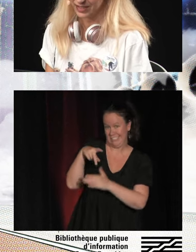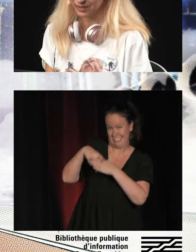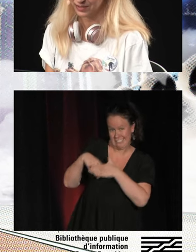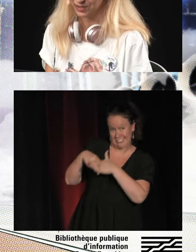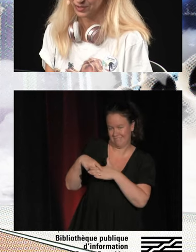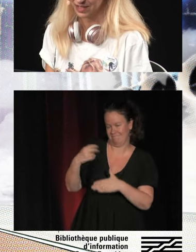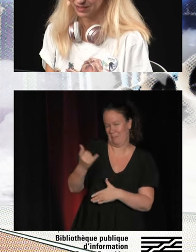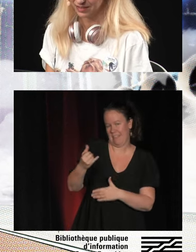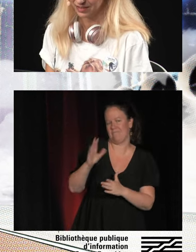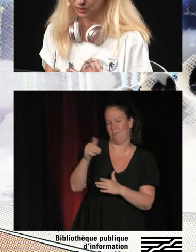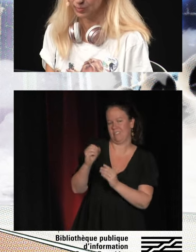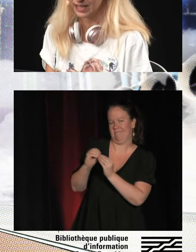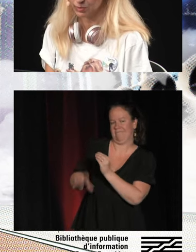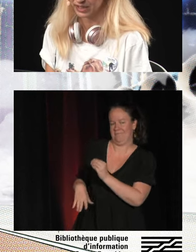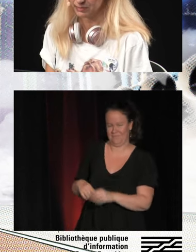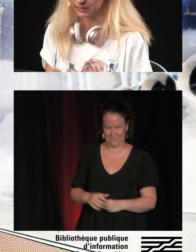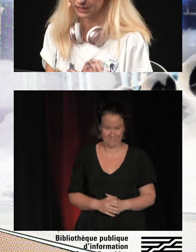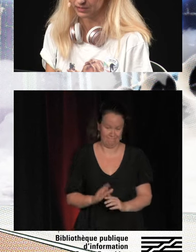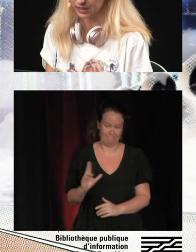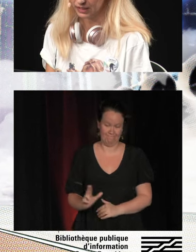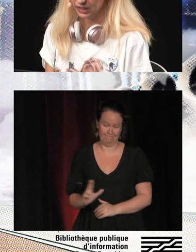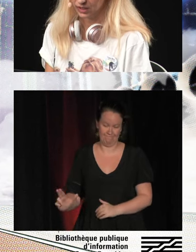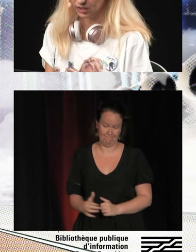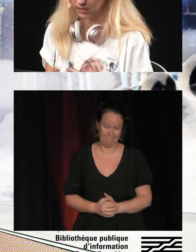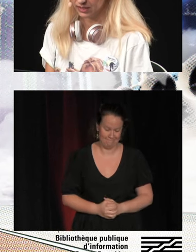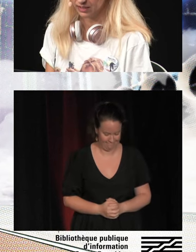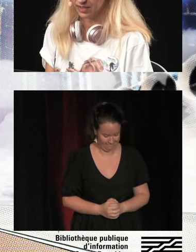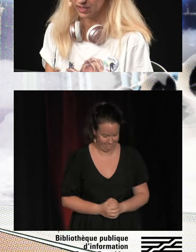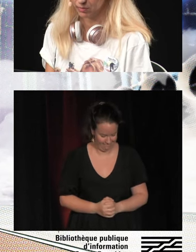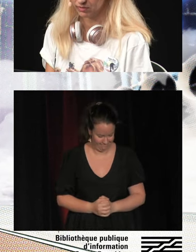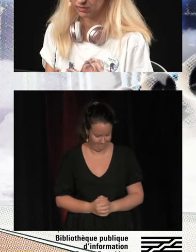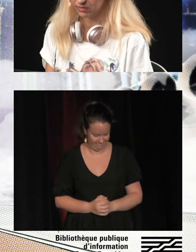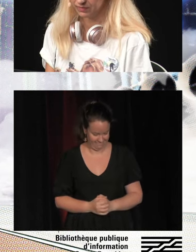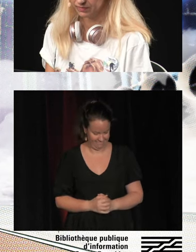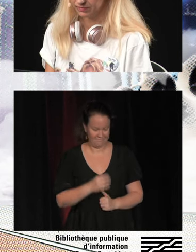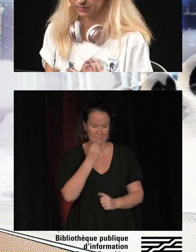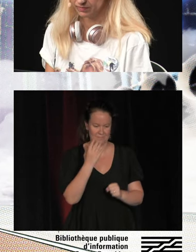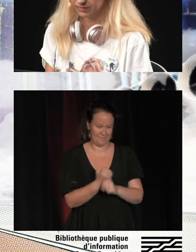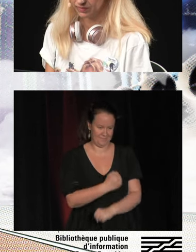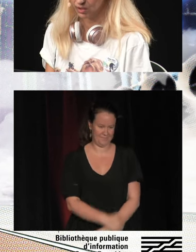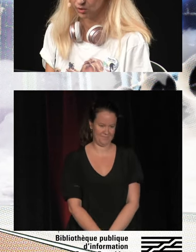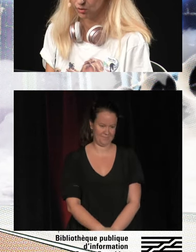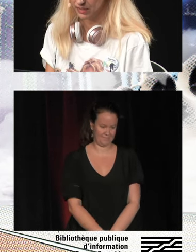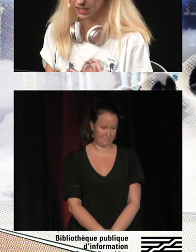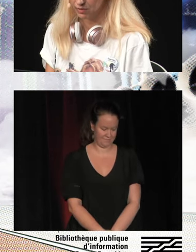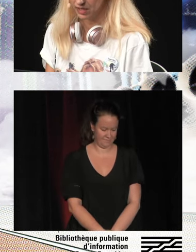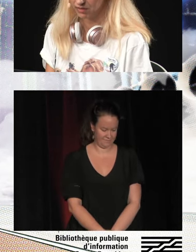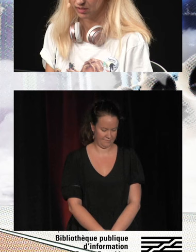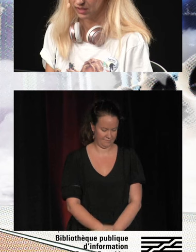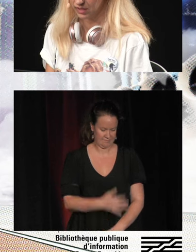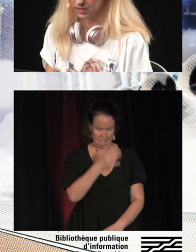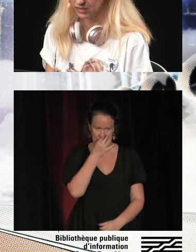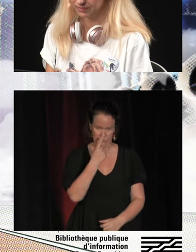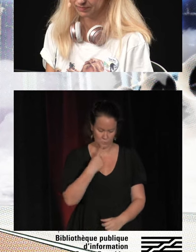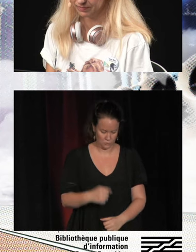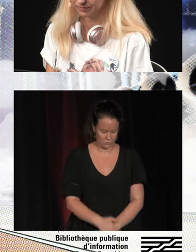vraiment nous être très utile. Perd son âme, mais voilà. Ok, ça c'est bon. Oh, j'aurais dû le mettre là, lui.